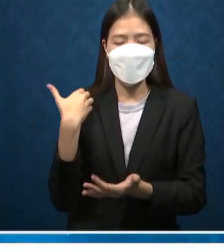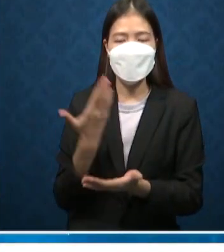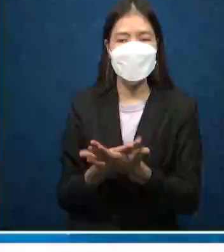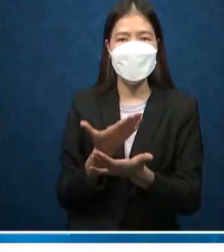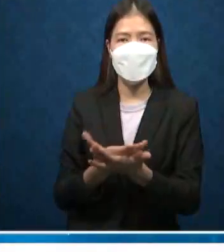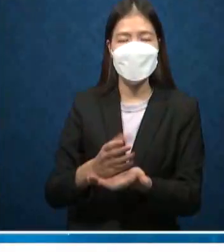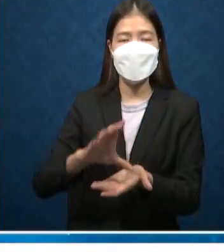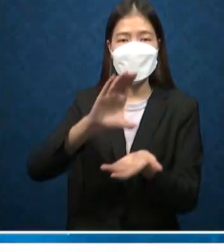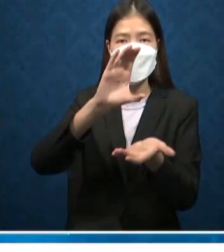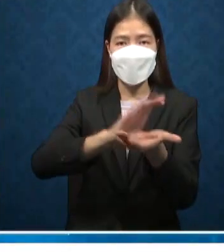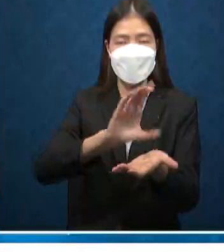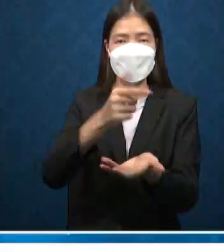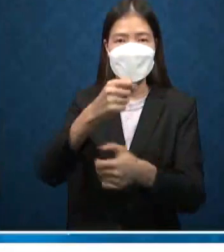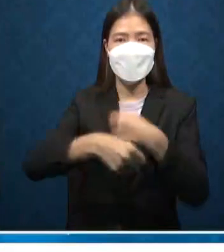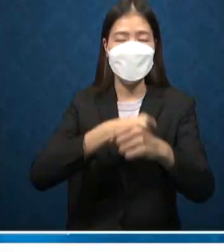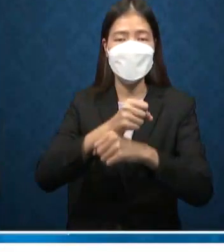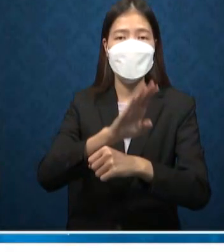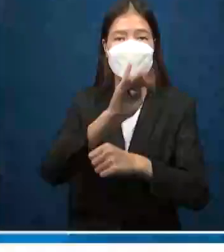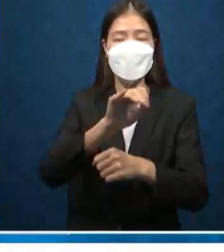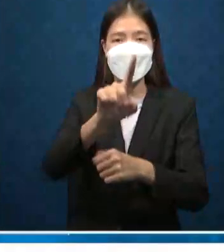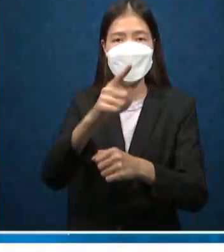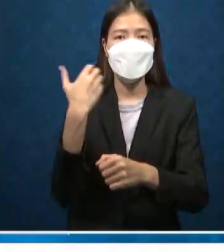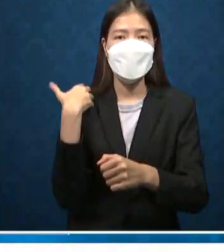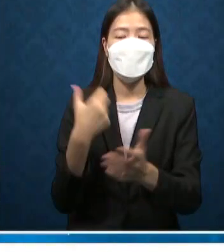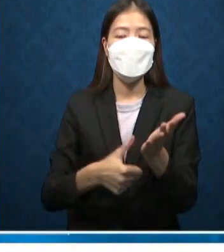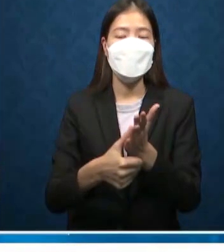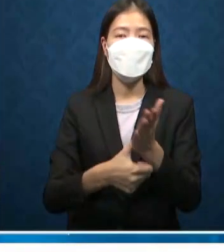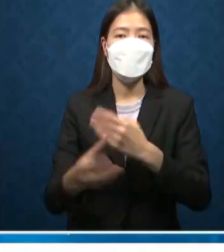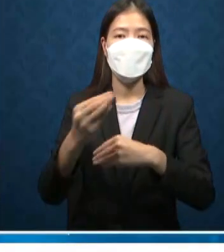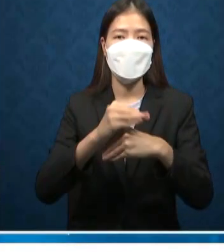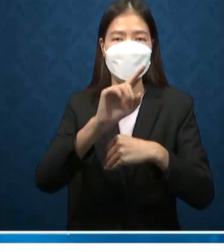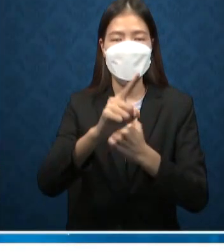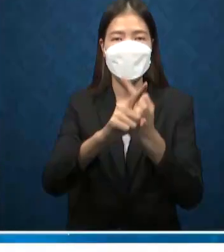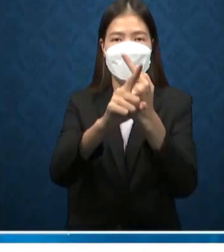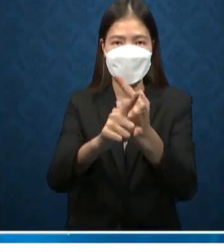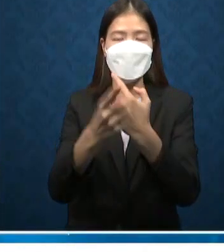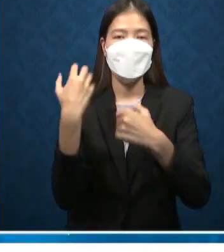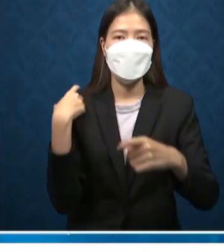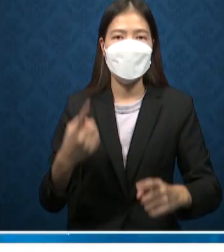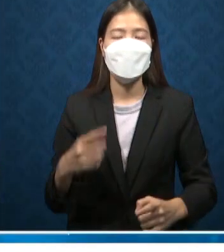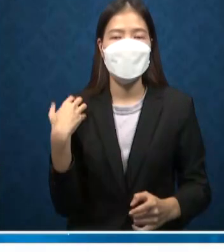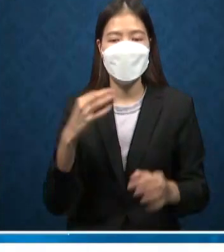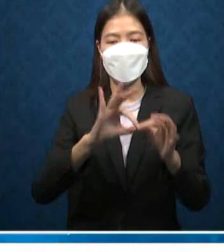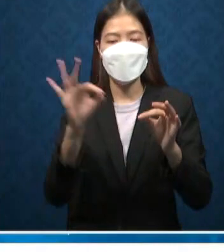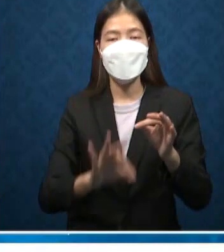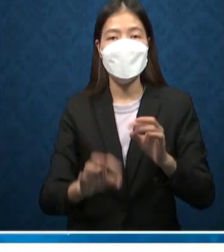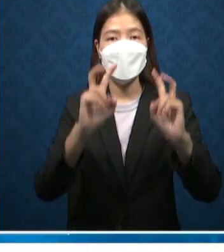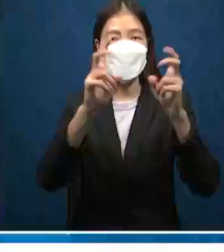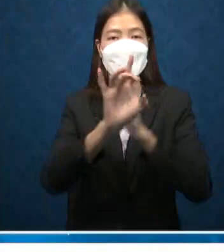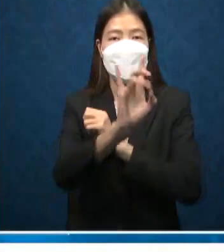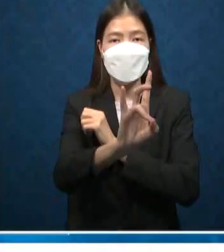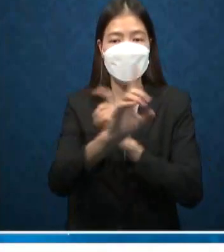พ.ศ. 2491และที่แก้ไขเพิ่มเติมตามความในข้อ7วงเล็บ1นะครับระบุ